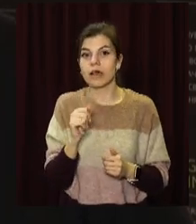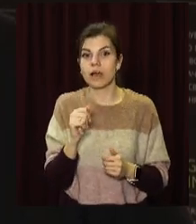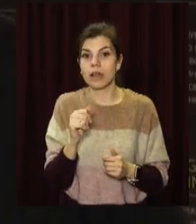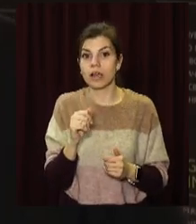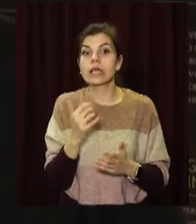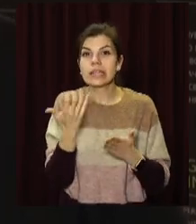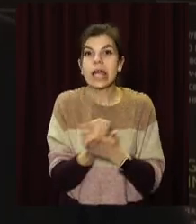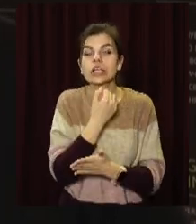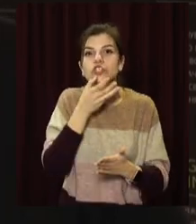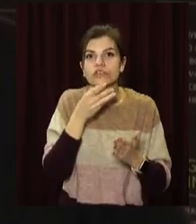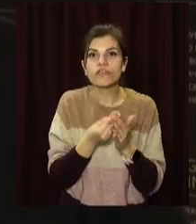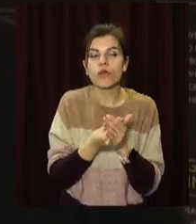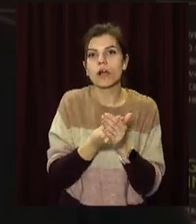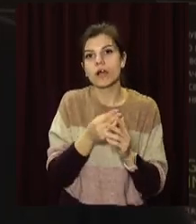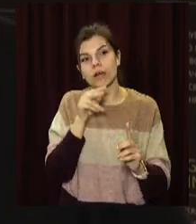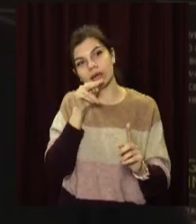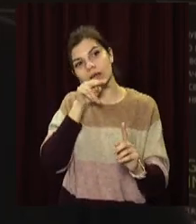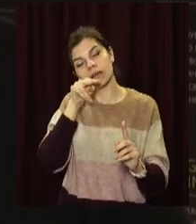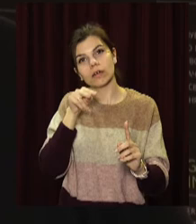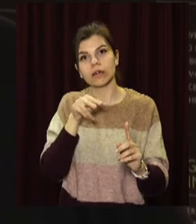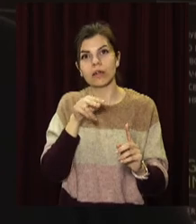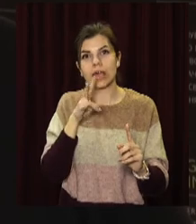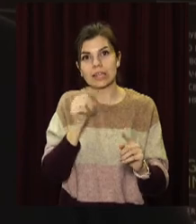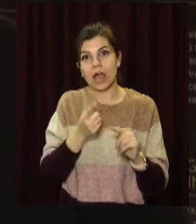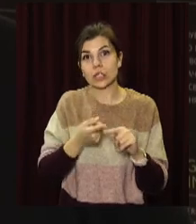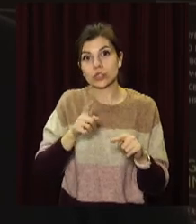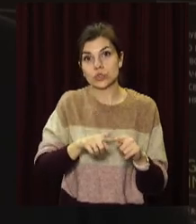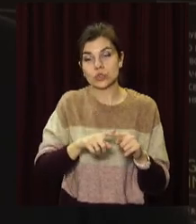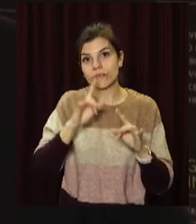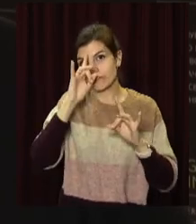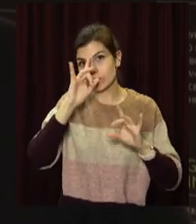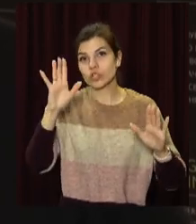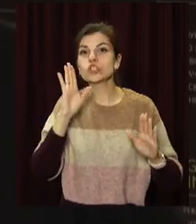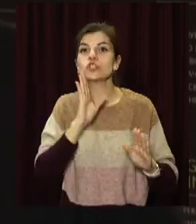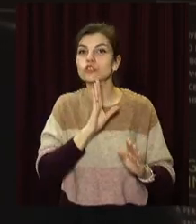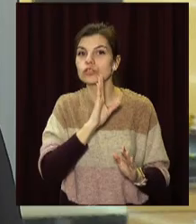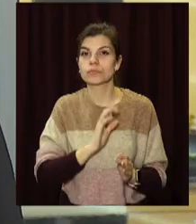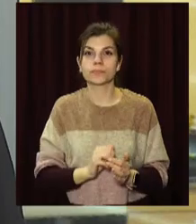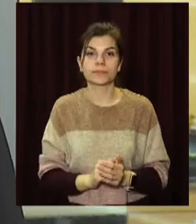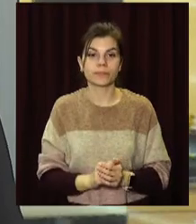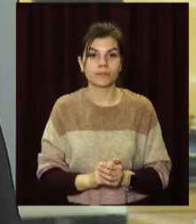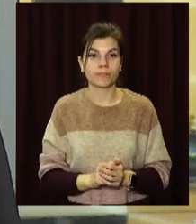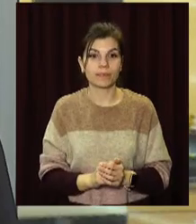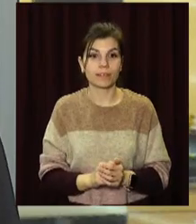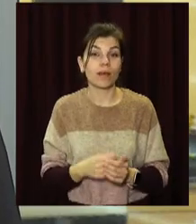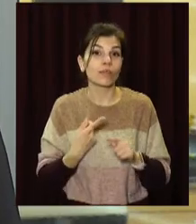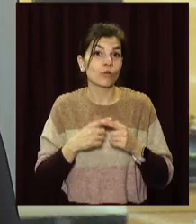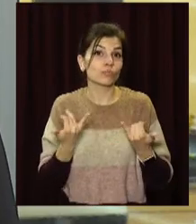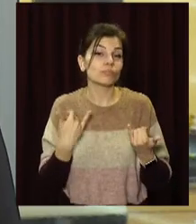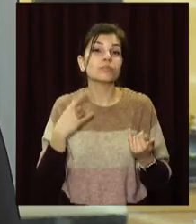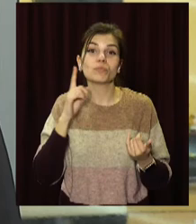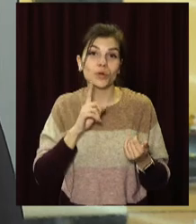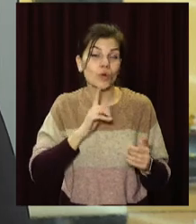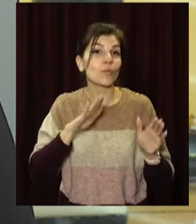тобто знайти свій власний погляд на цю видатну жінку. На цьому я з вами поки